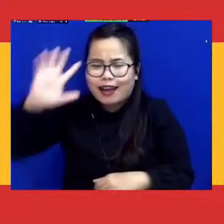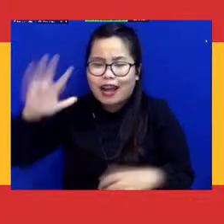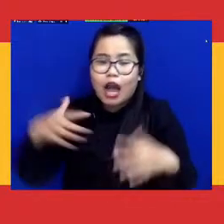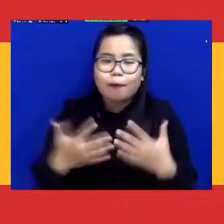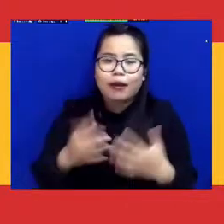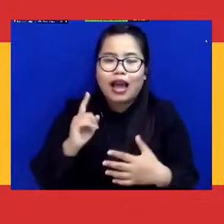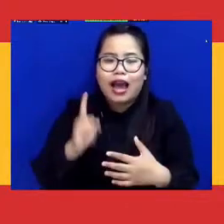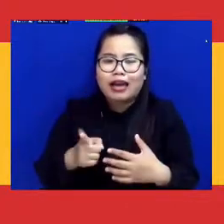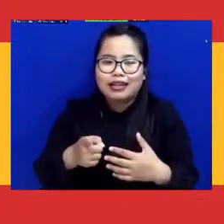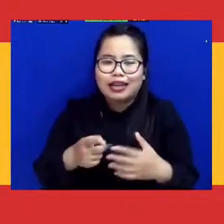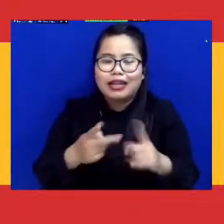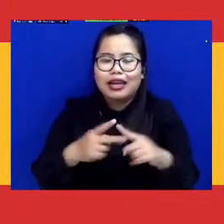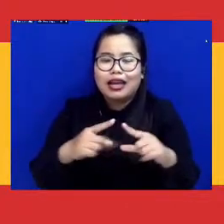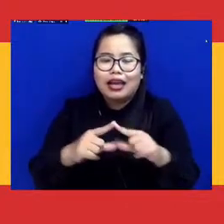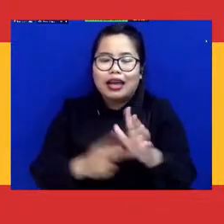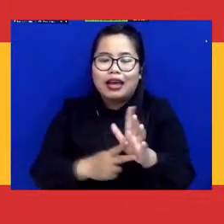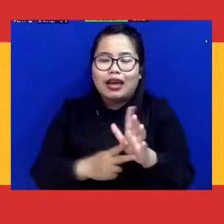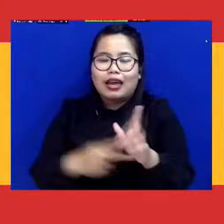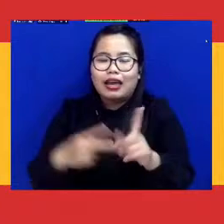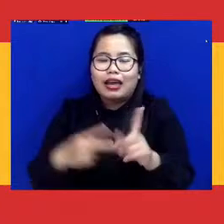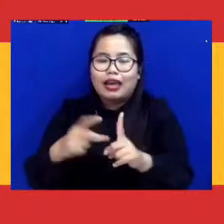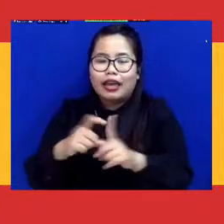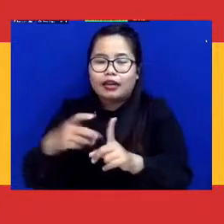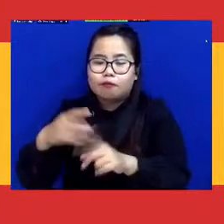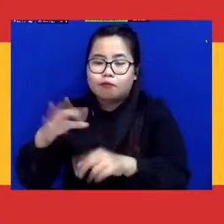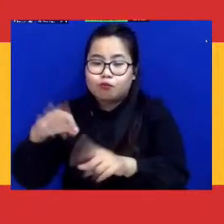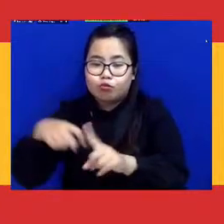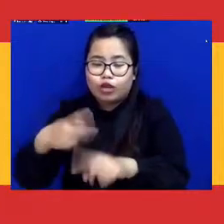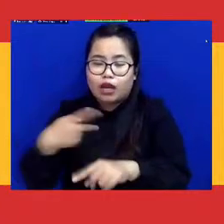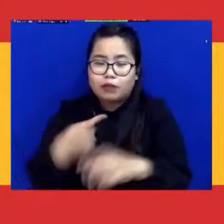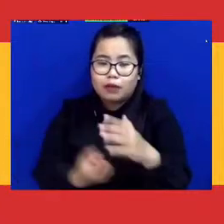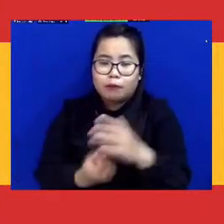handbook yang kami kembangkan. Dan pada saat